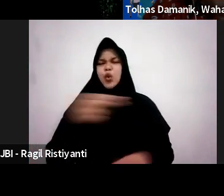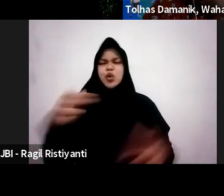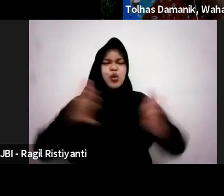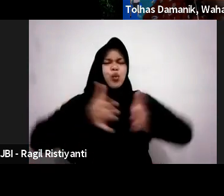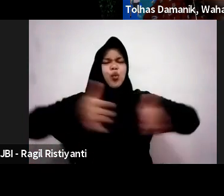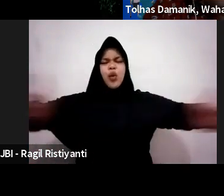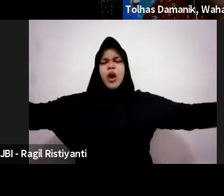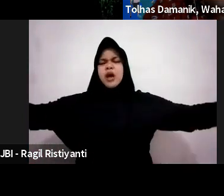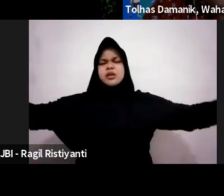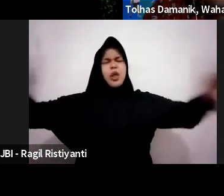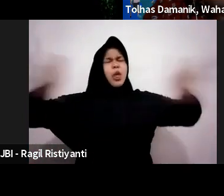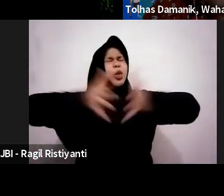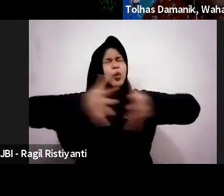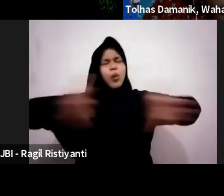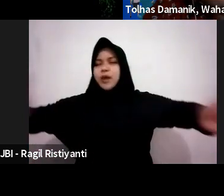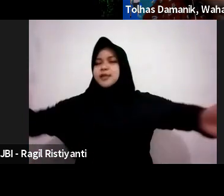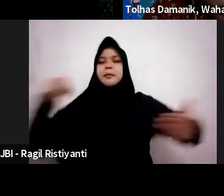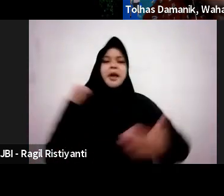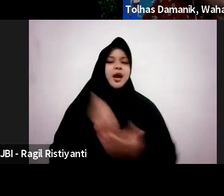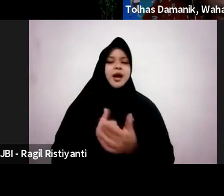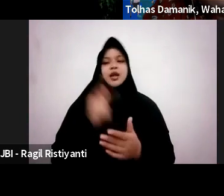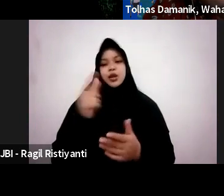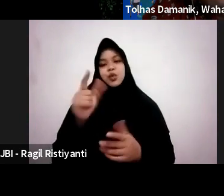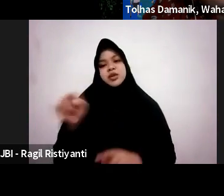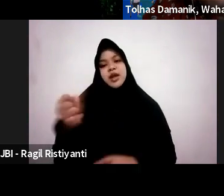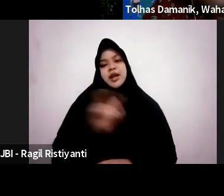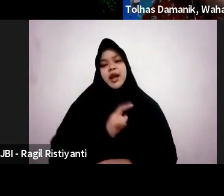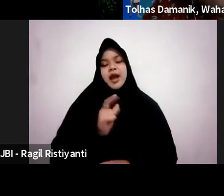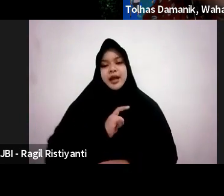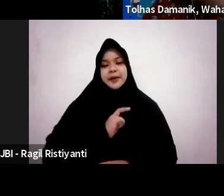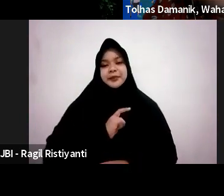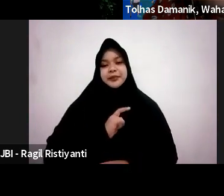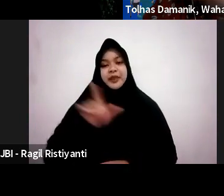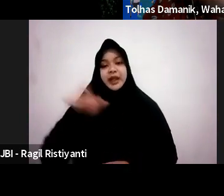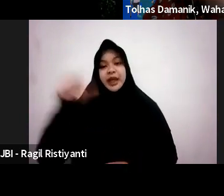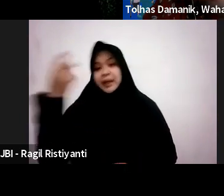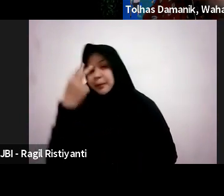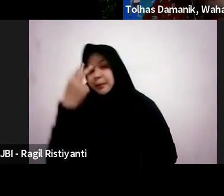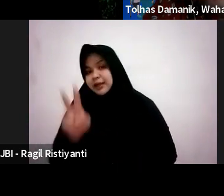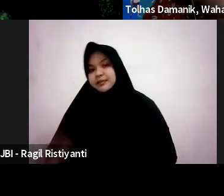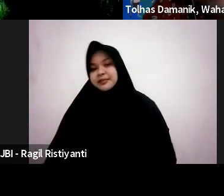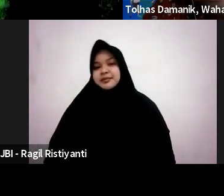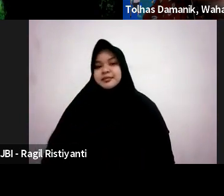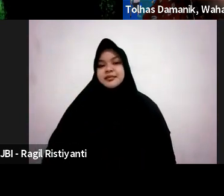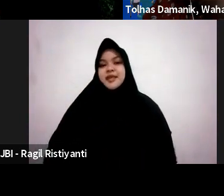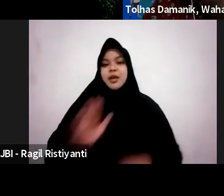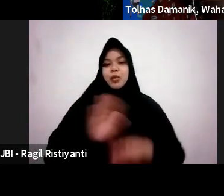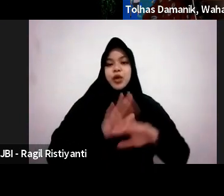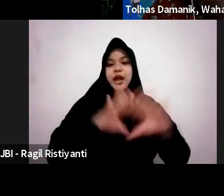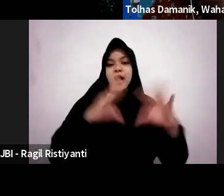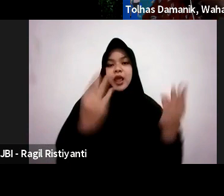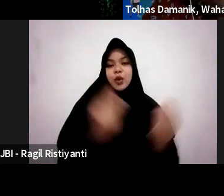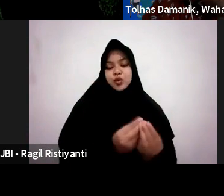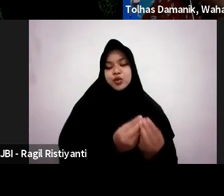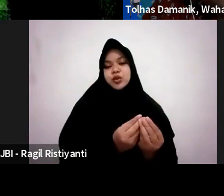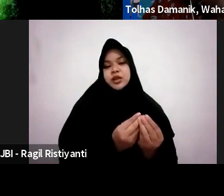luas banget itu dan itu menjadi kekayaan sehingga saya melihat bahwa memang pembudayaan inklusi yang dilalui